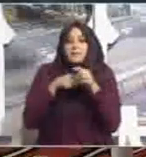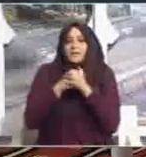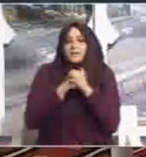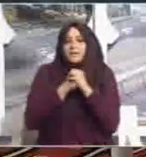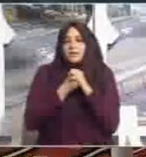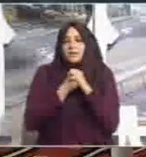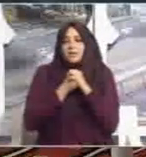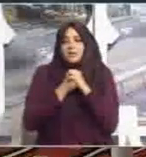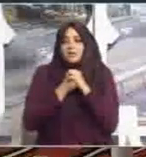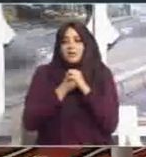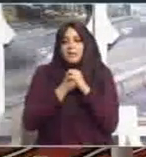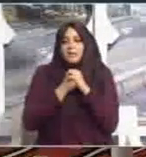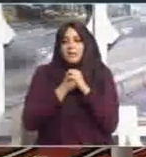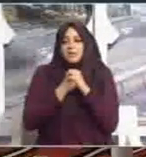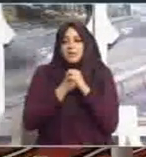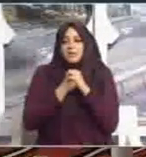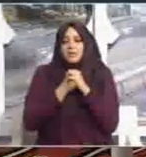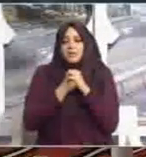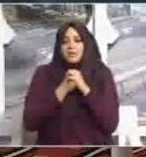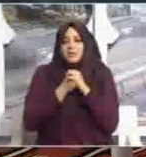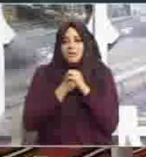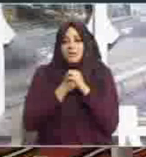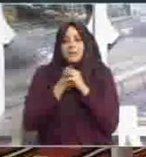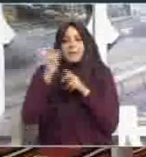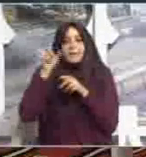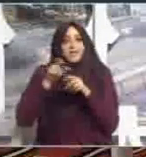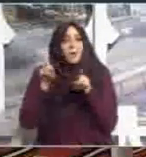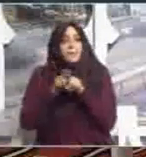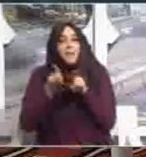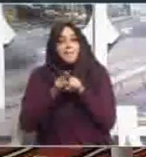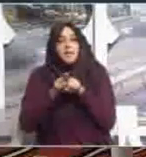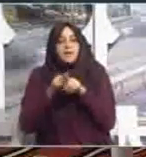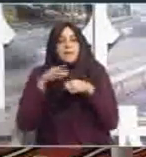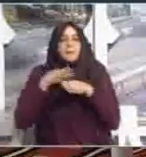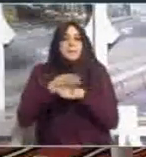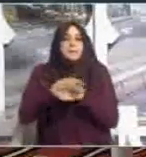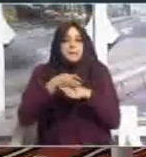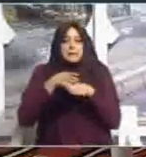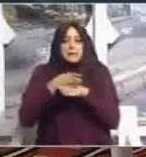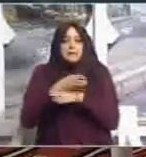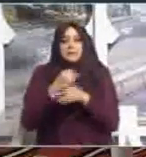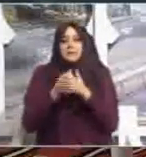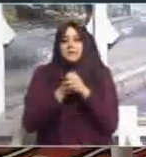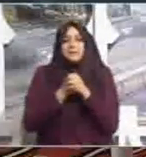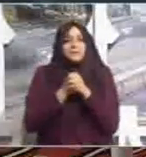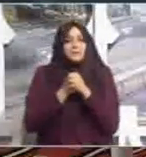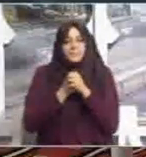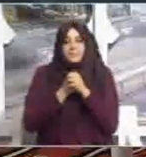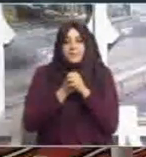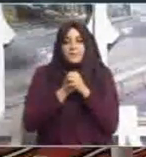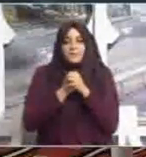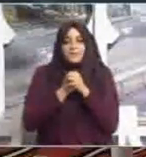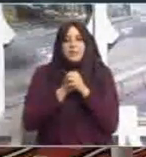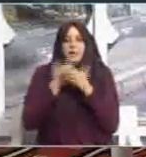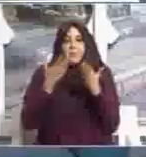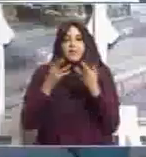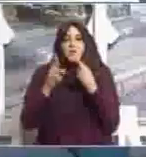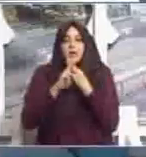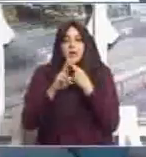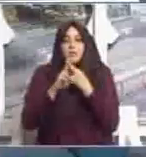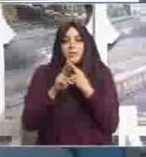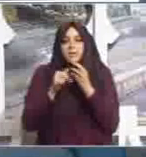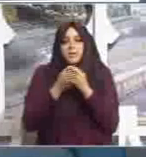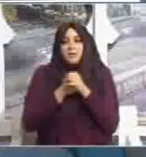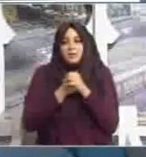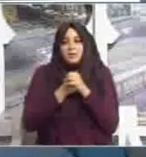يعوضها وقعدوا الناس شغل يهدروا عليها ديما ناس جاهله يعوذ بالله. دروك نتكلم دروك نجاوبك اختي زيد فرخ